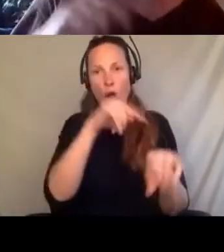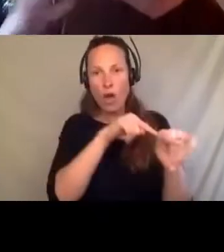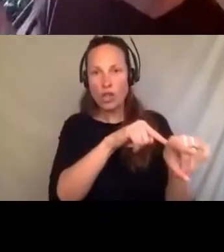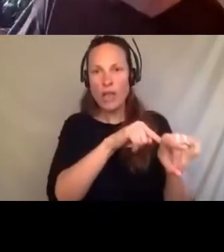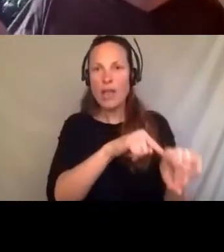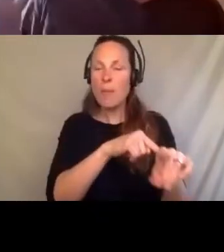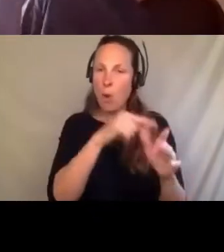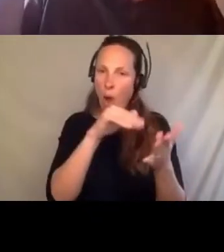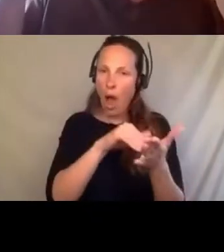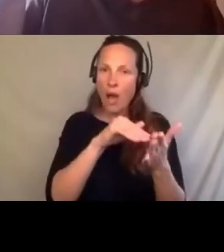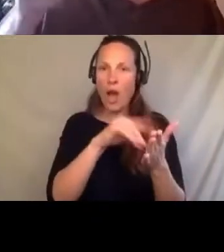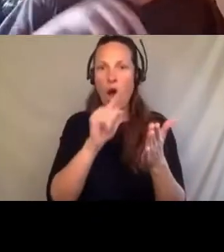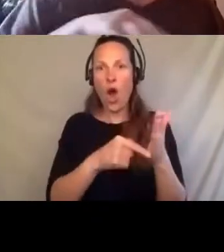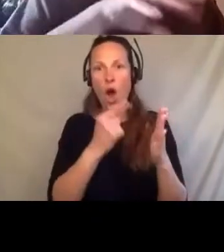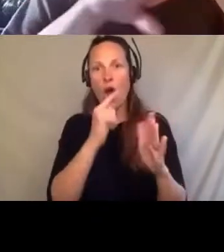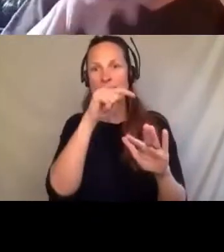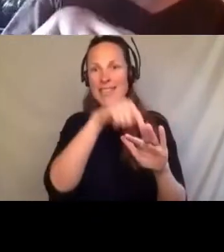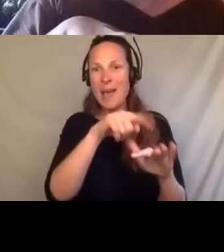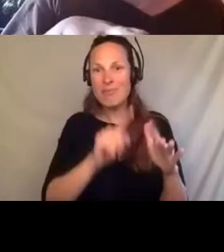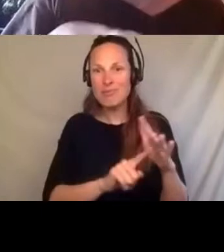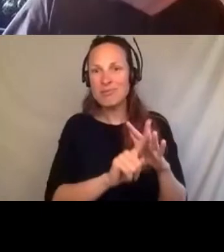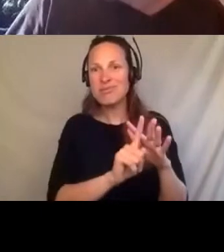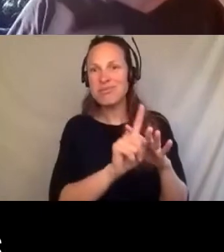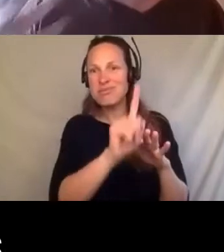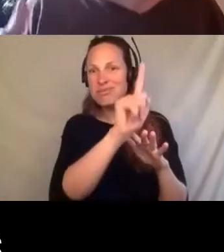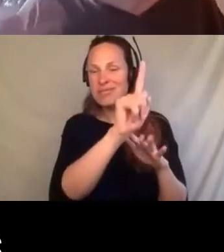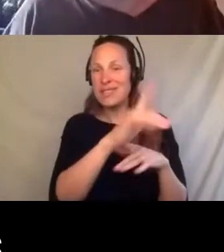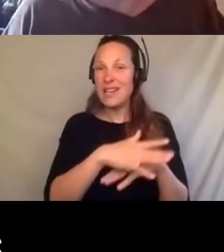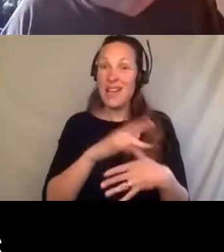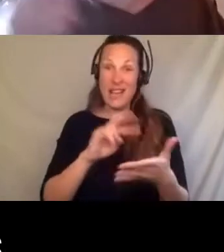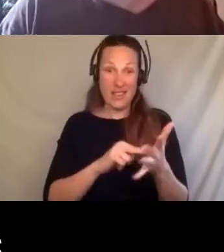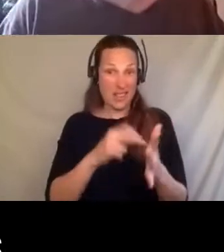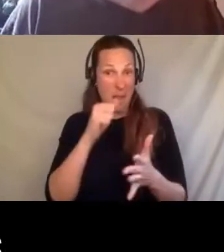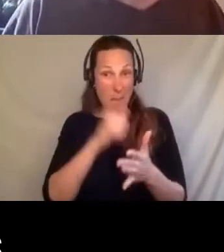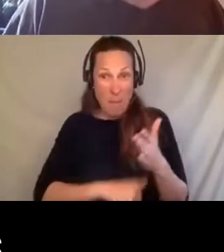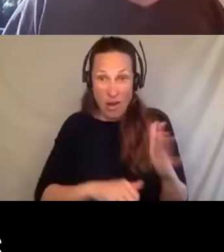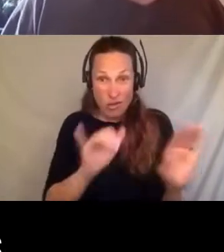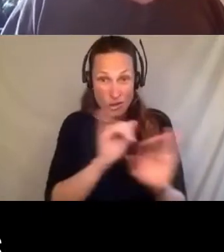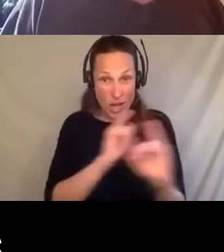en semer. Pendant qu'il y en a une qui pousse, vous pouvez en semer d'autres. Comme ça, vous n'en manquez jamais.